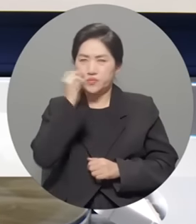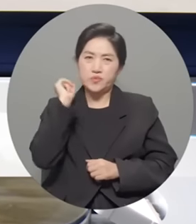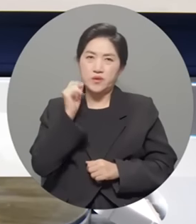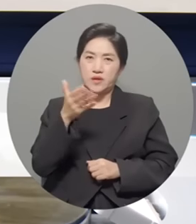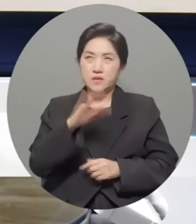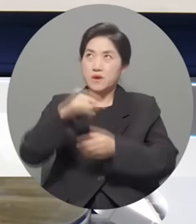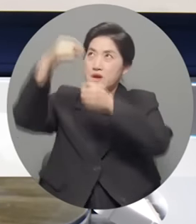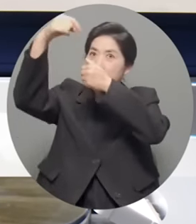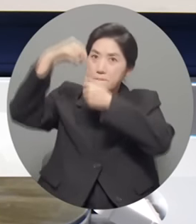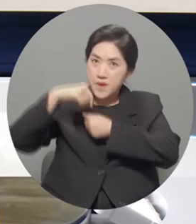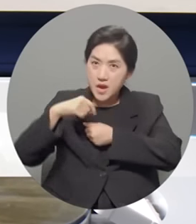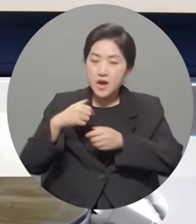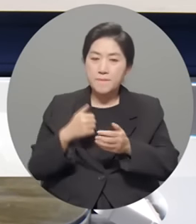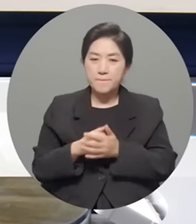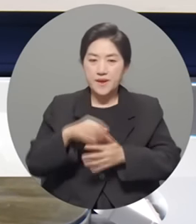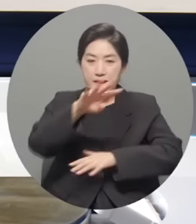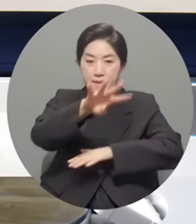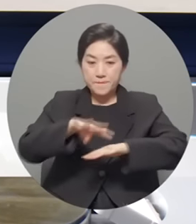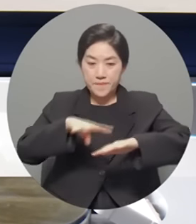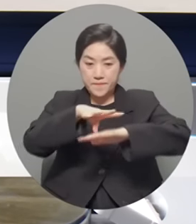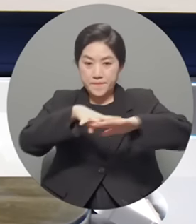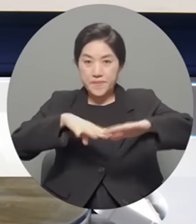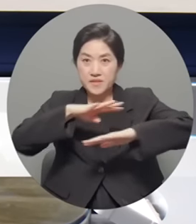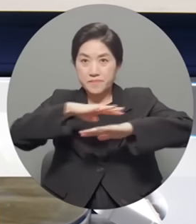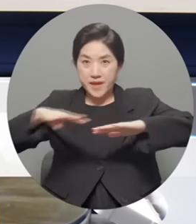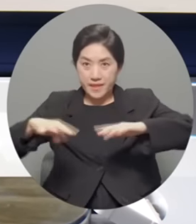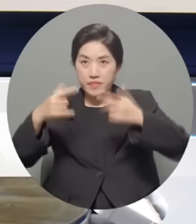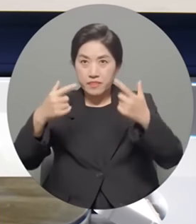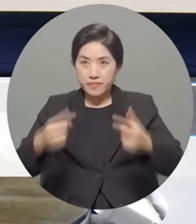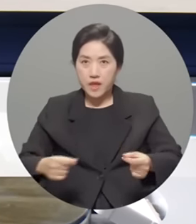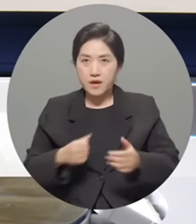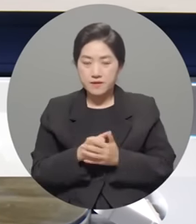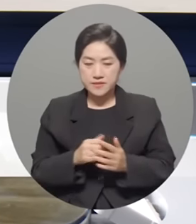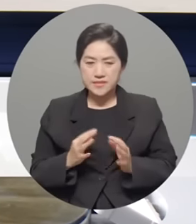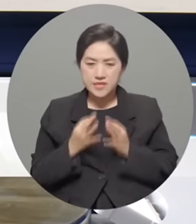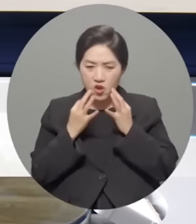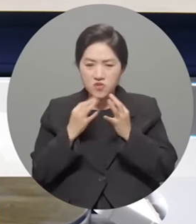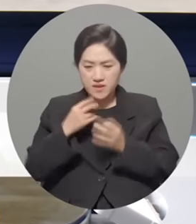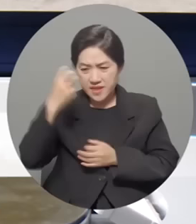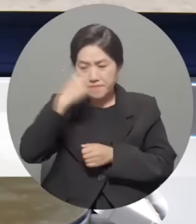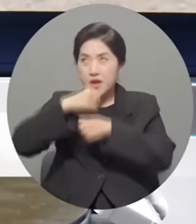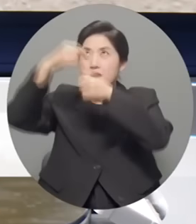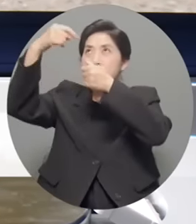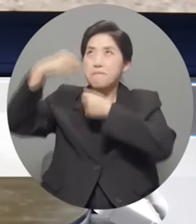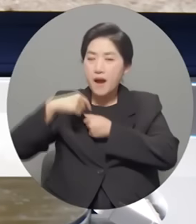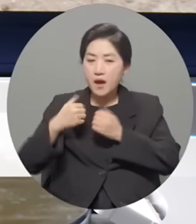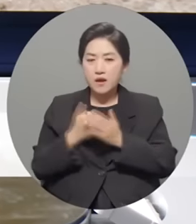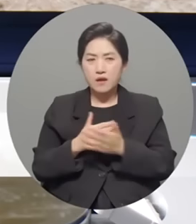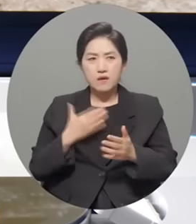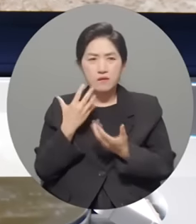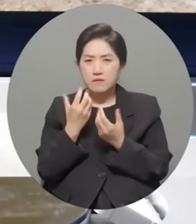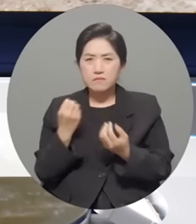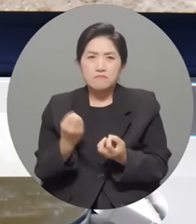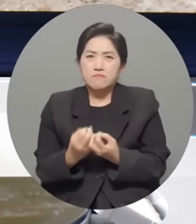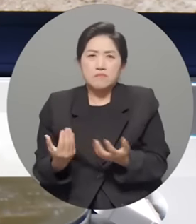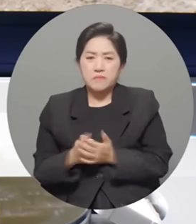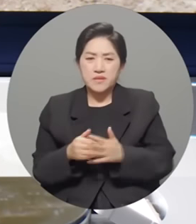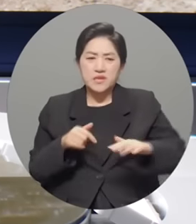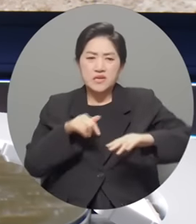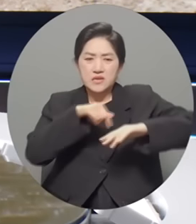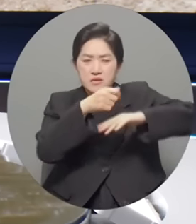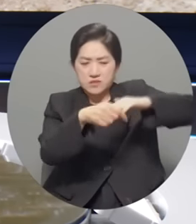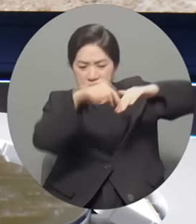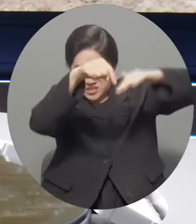내려진 지시는 바둑판식으로 정성껏 탐색하라는 것이었고 결국 깊은 곳으로 들어갈 수밖에 없었습니다.